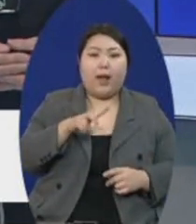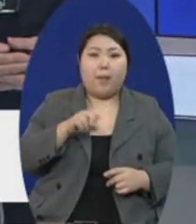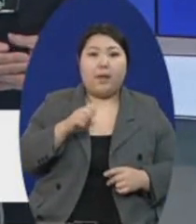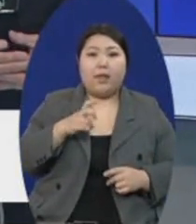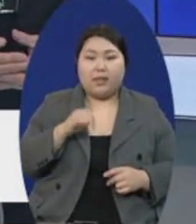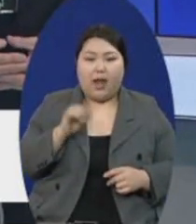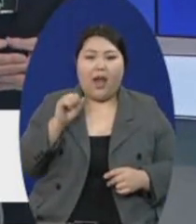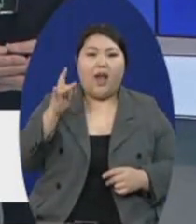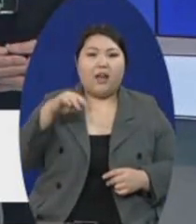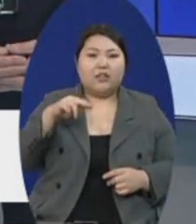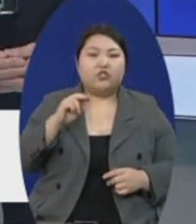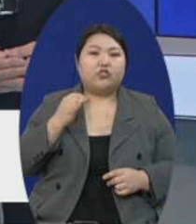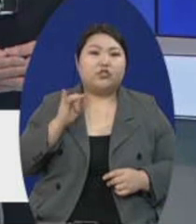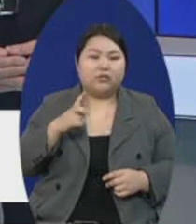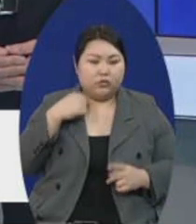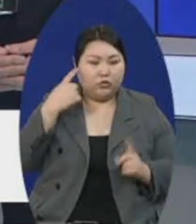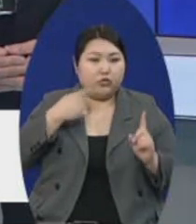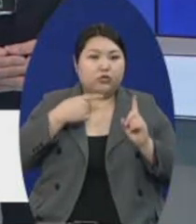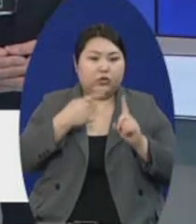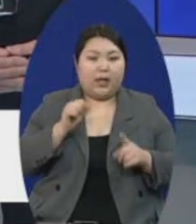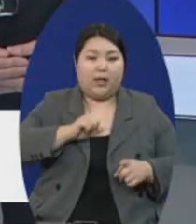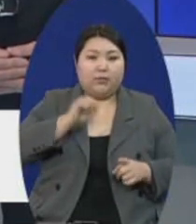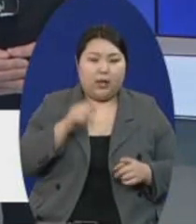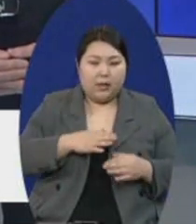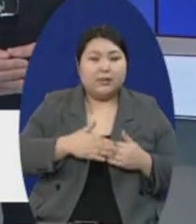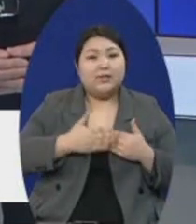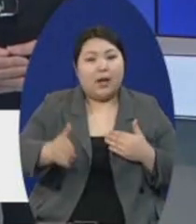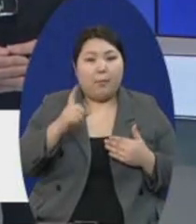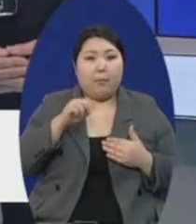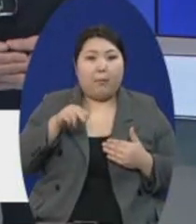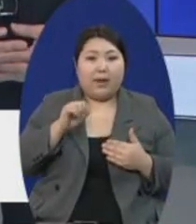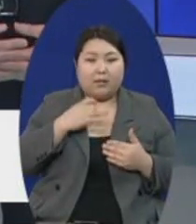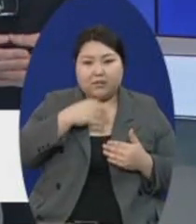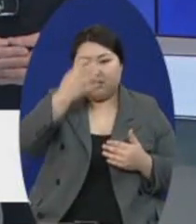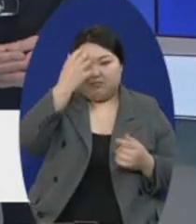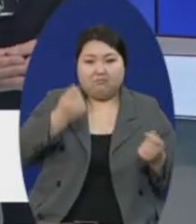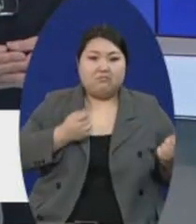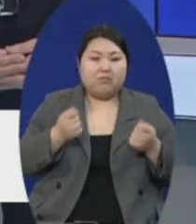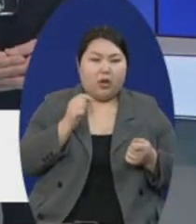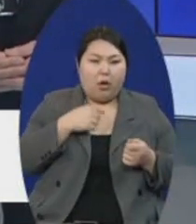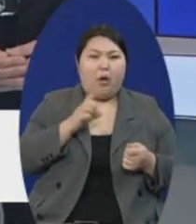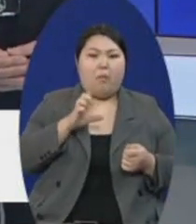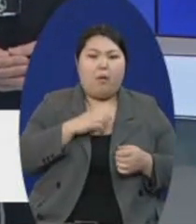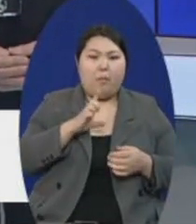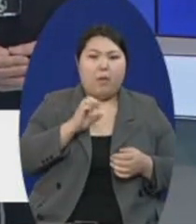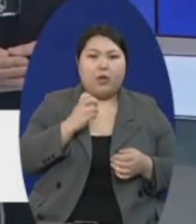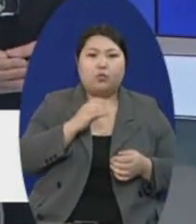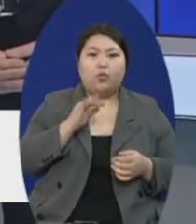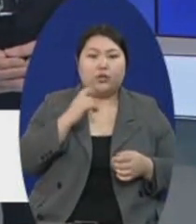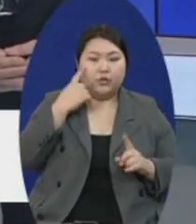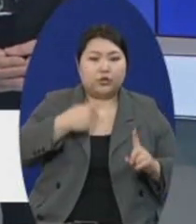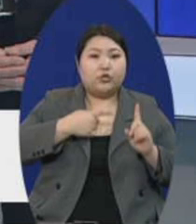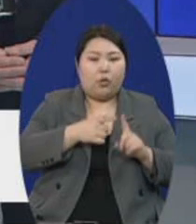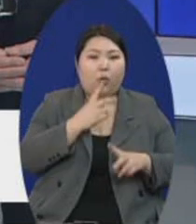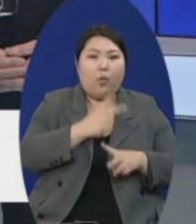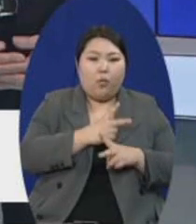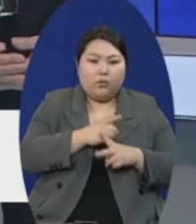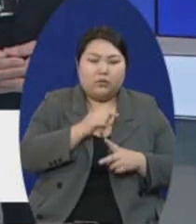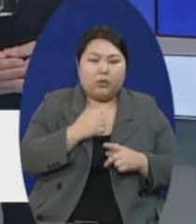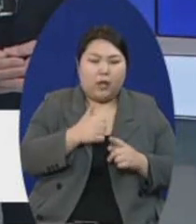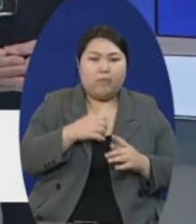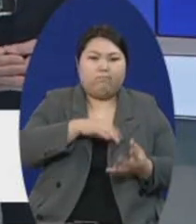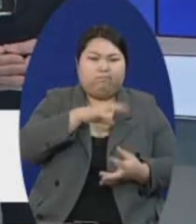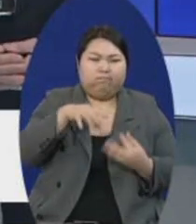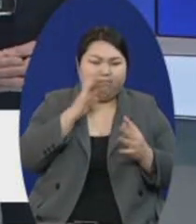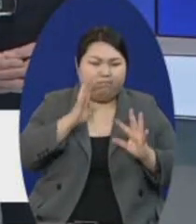холбоотой асуудал байсан. За ер нь бол цаашид парламентын засаглалыг аль болох эрхчүүлэх чиглэлд одоо хууль эрх зүйн орчин олон сурнгуу олох ёстой гэж